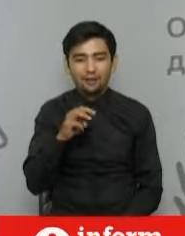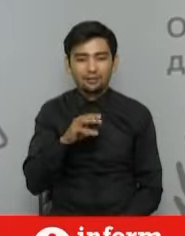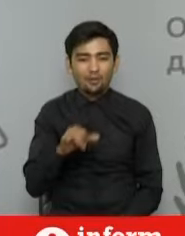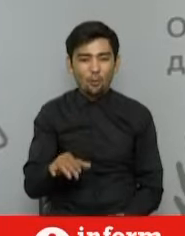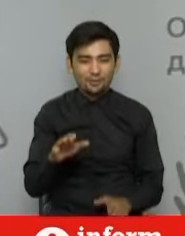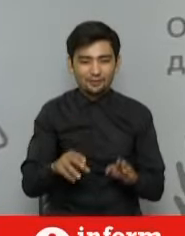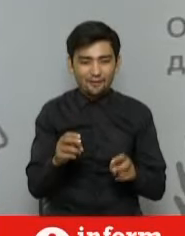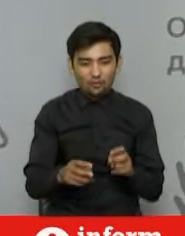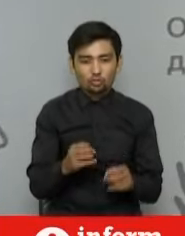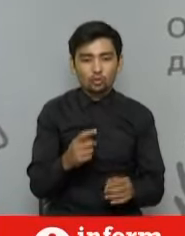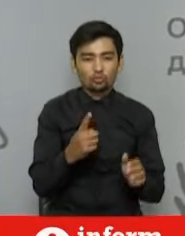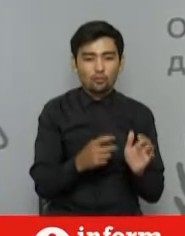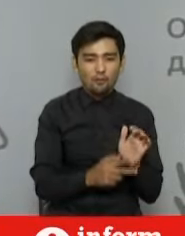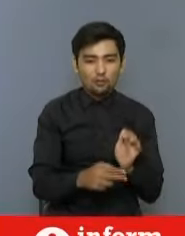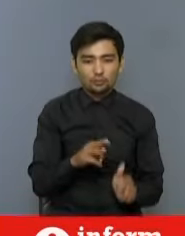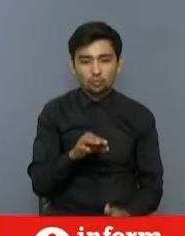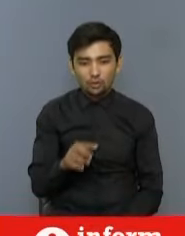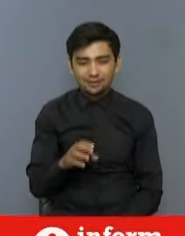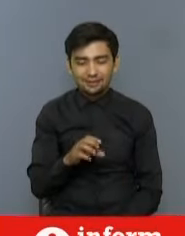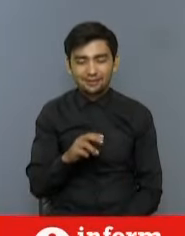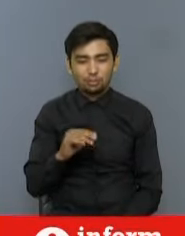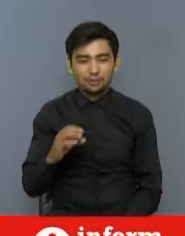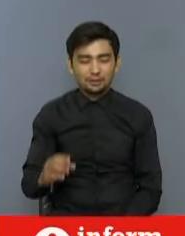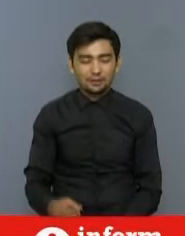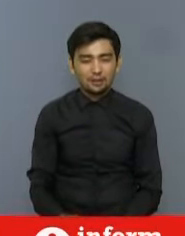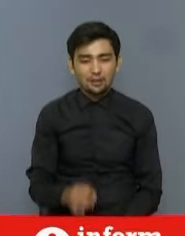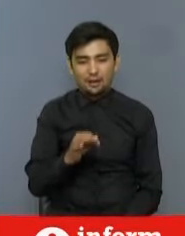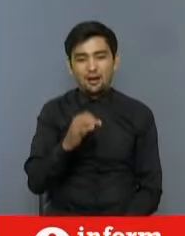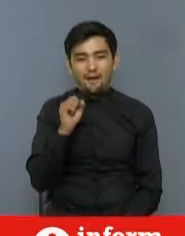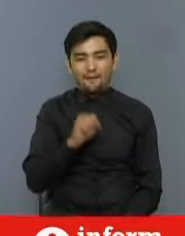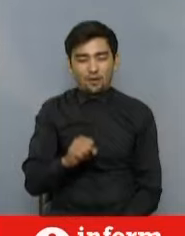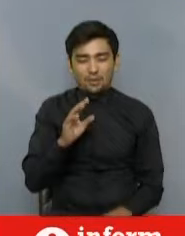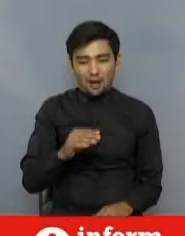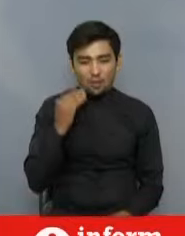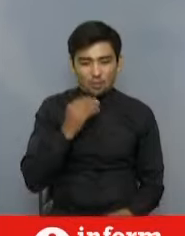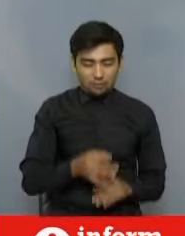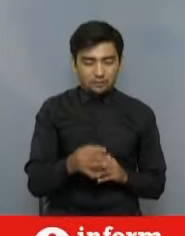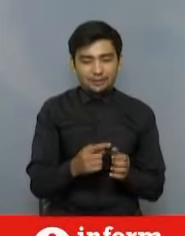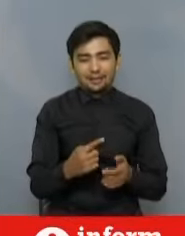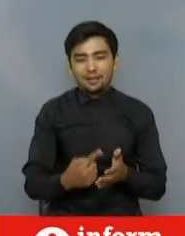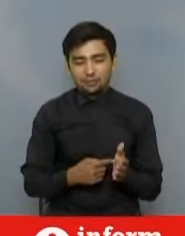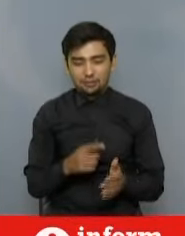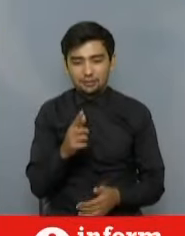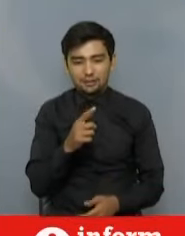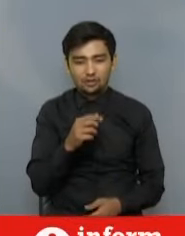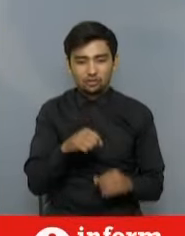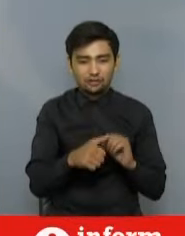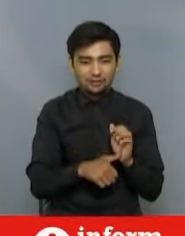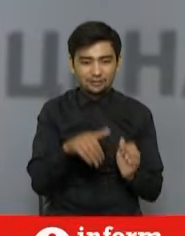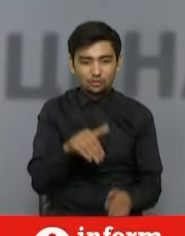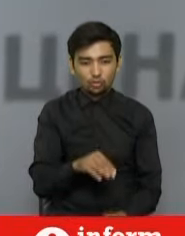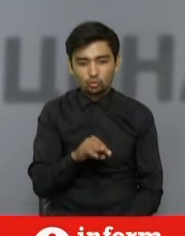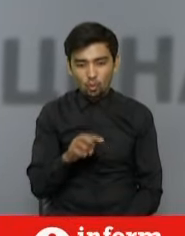и 180 тонн с CNPC. В августе потребность в автогазе в Актюбинской области также составляет 16 тысяч тонн,